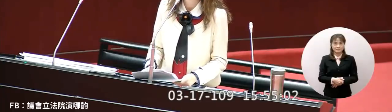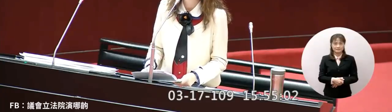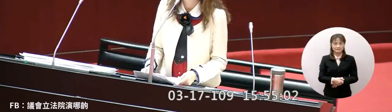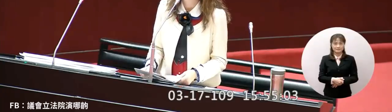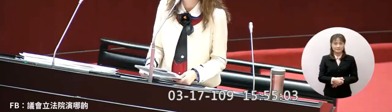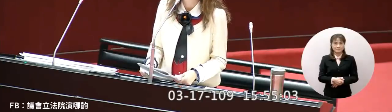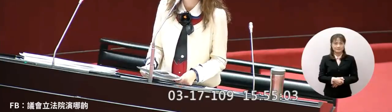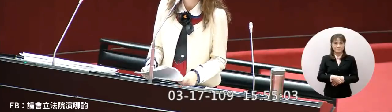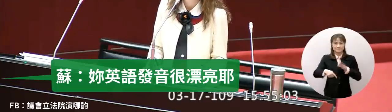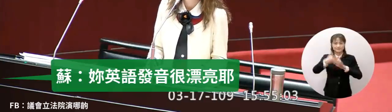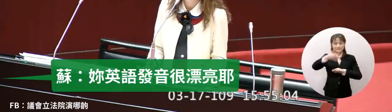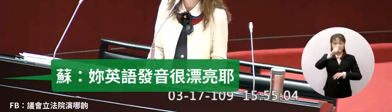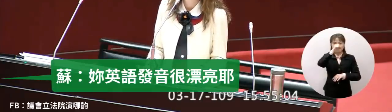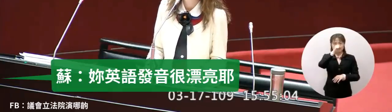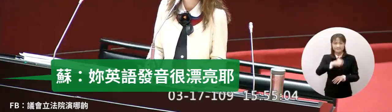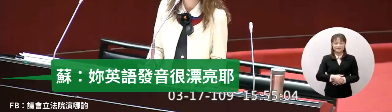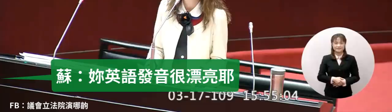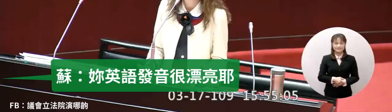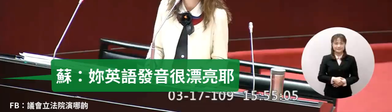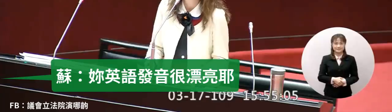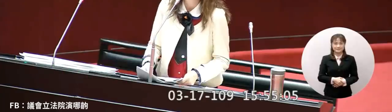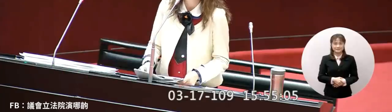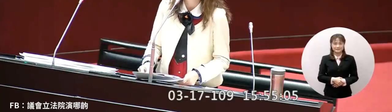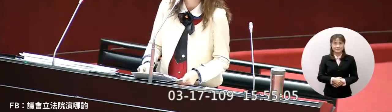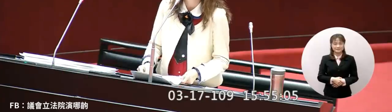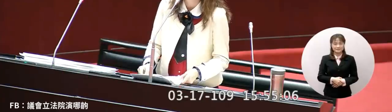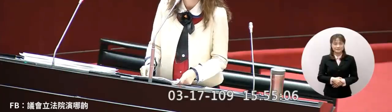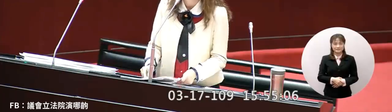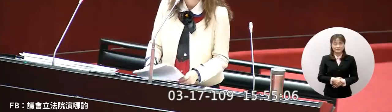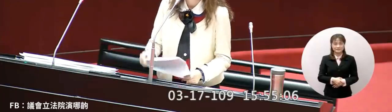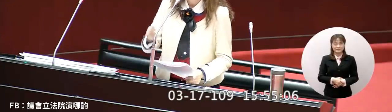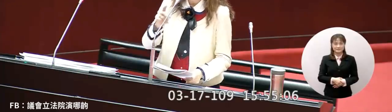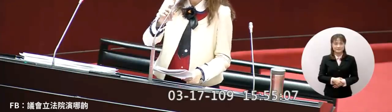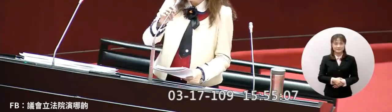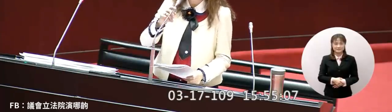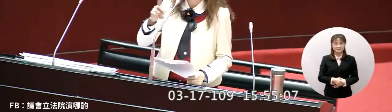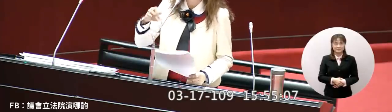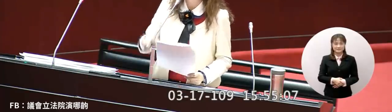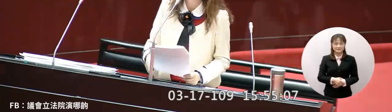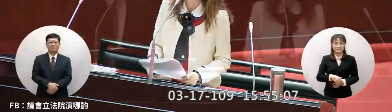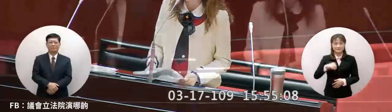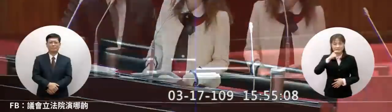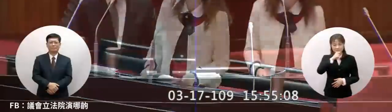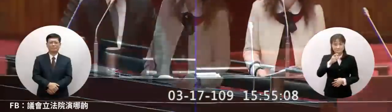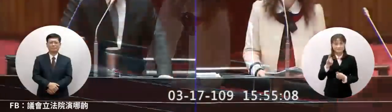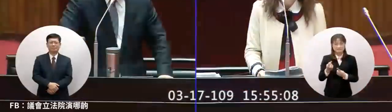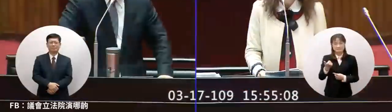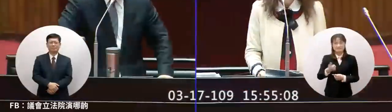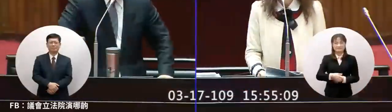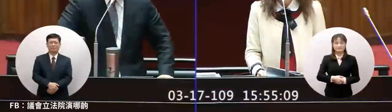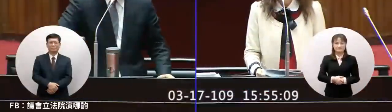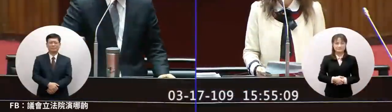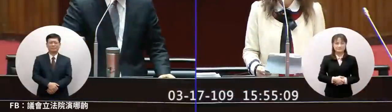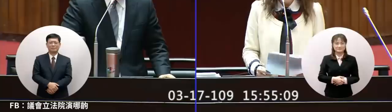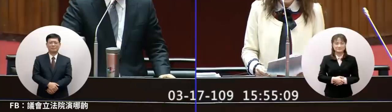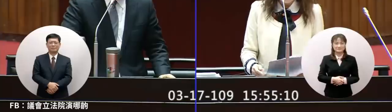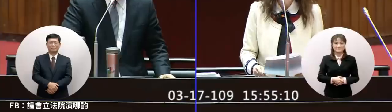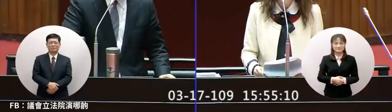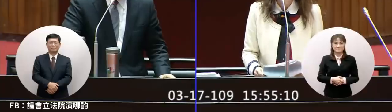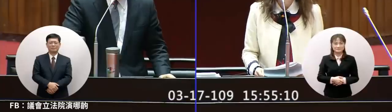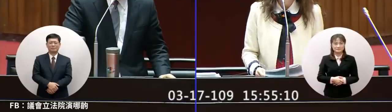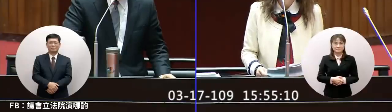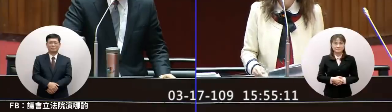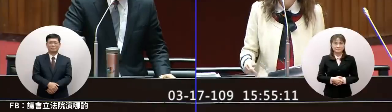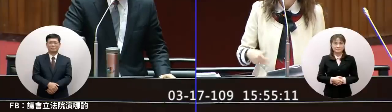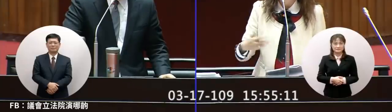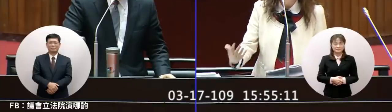然后， 委员你好，你英语发音足水呢。 台语朋友较好啦。拄